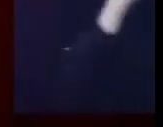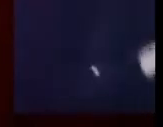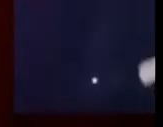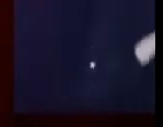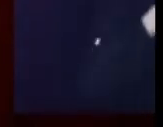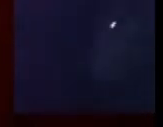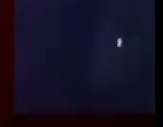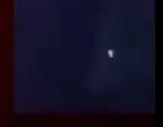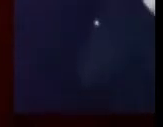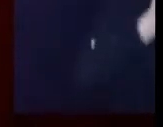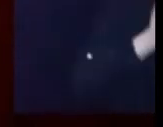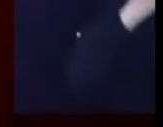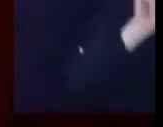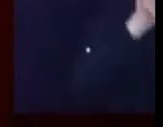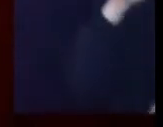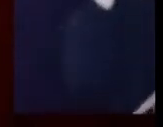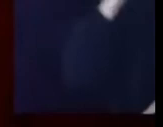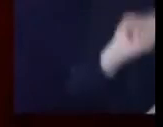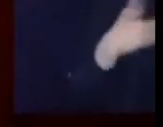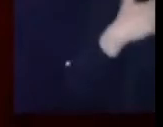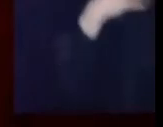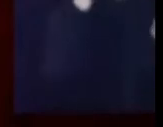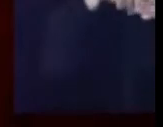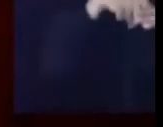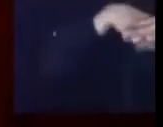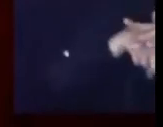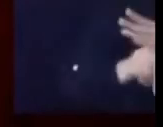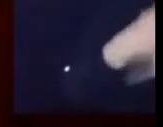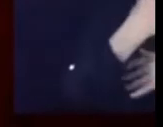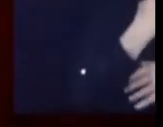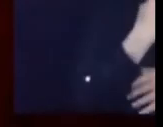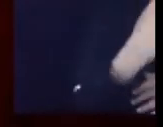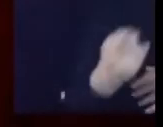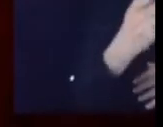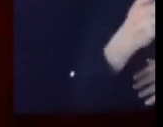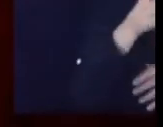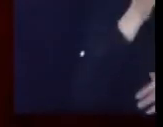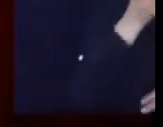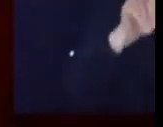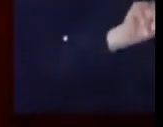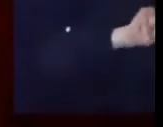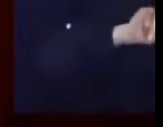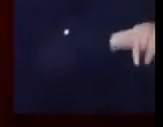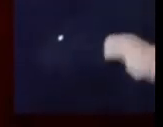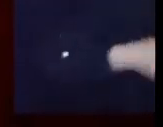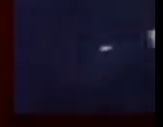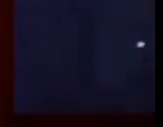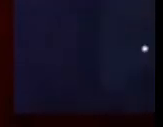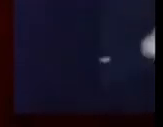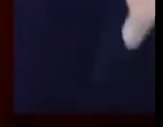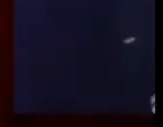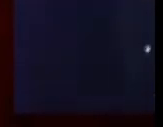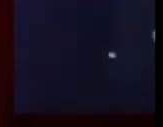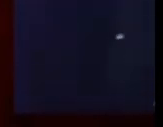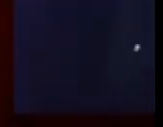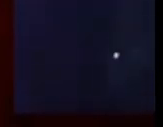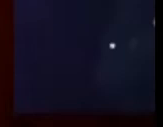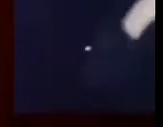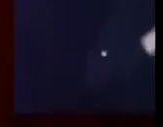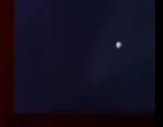arriva diretta, cioè ci vuole più tempo da San Siro ad arrivare in Duomo che da Sesto Marelli, giusto per darci